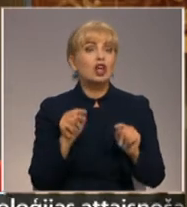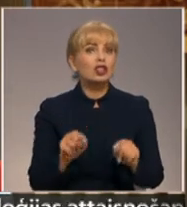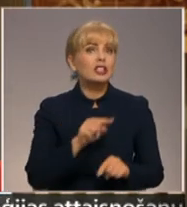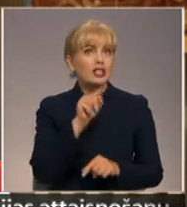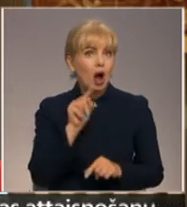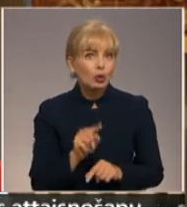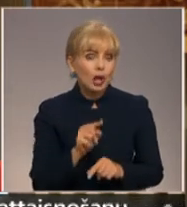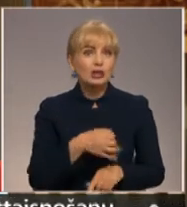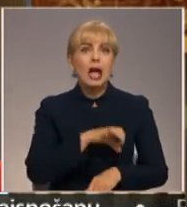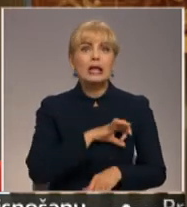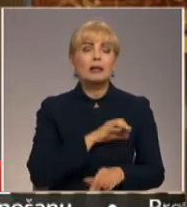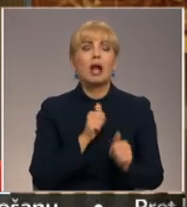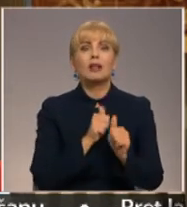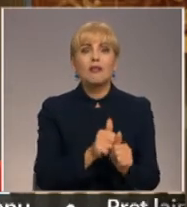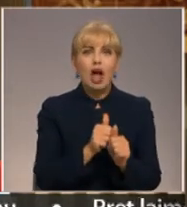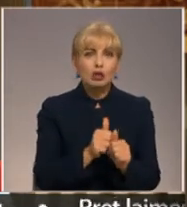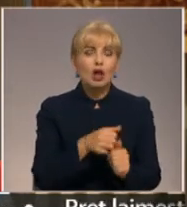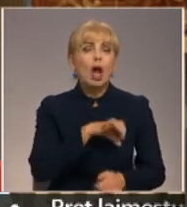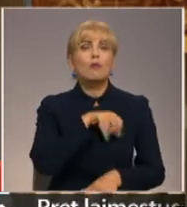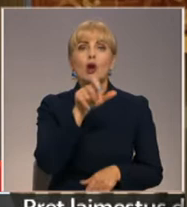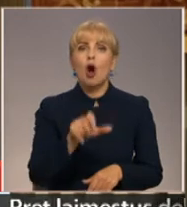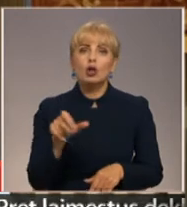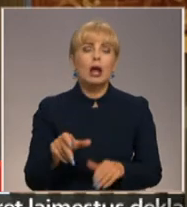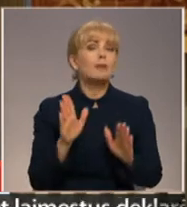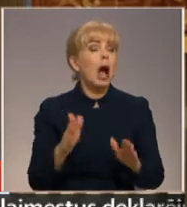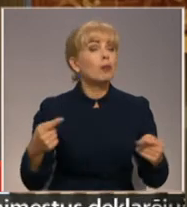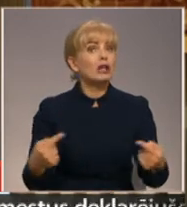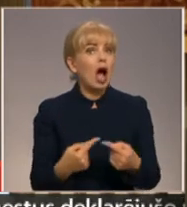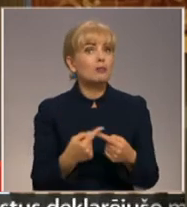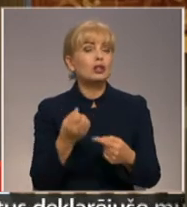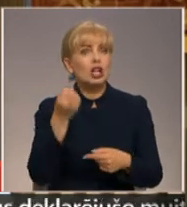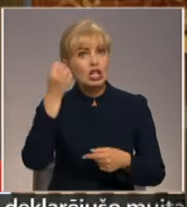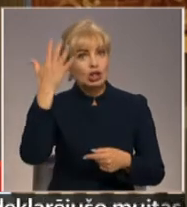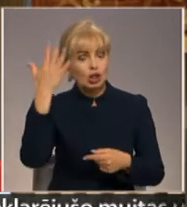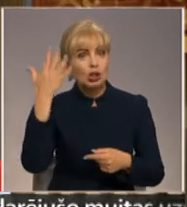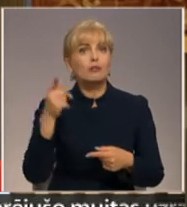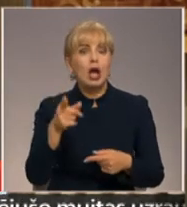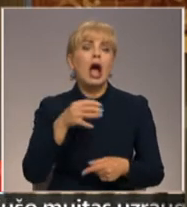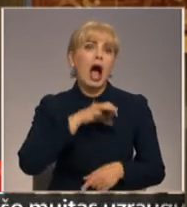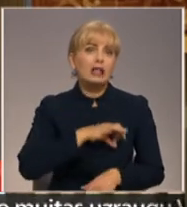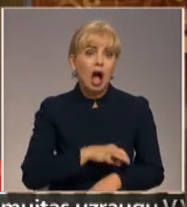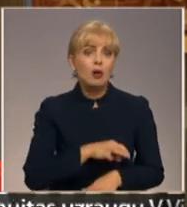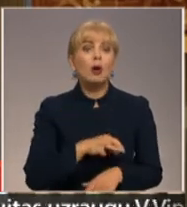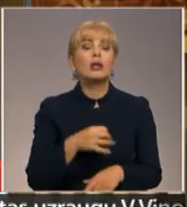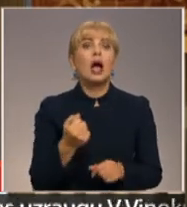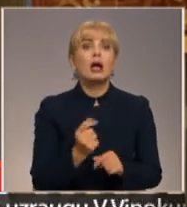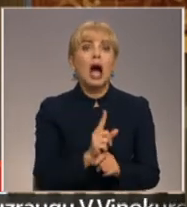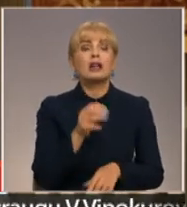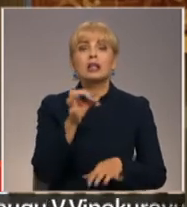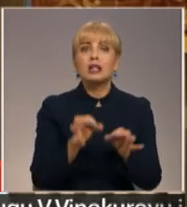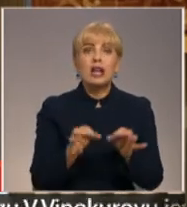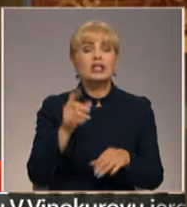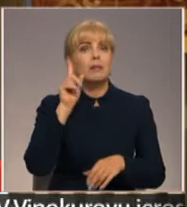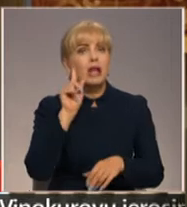jautājums. Krimināla vajāšanai prokuroriem ir jābūt atbilstoši izglītotiem un atbilstoši atalgotiem. Un galu galā tiesām ir